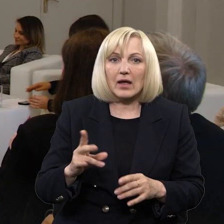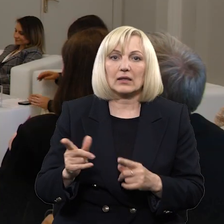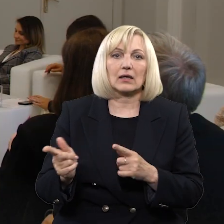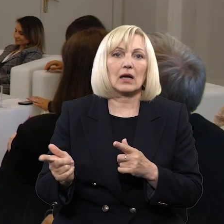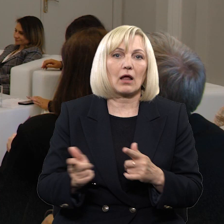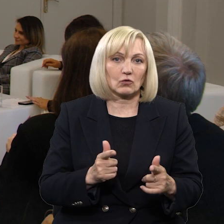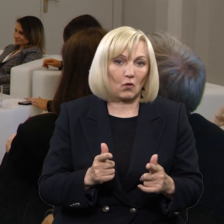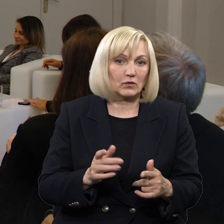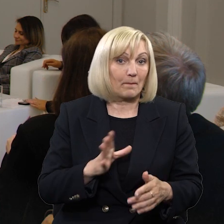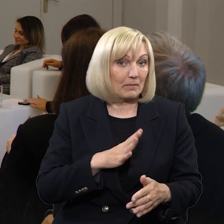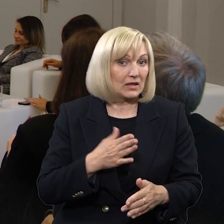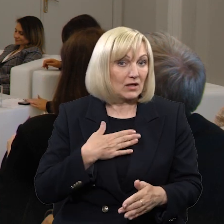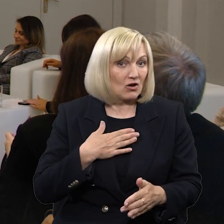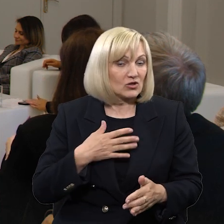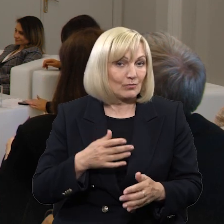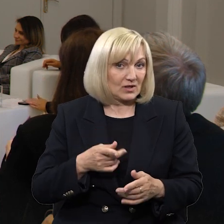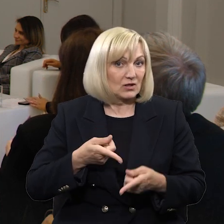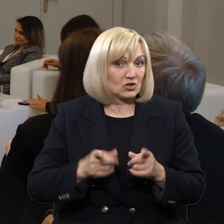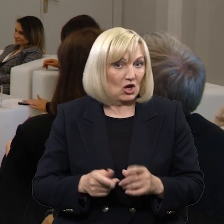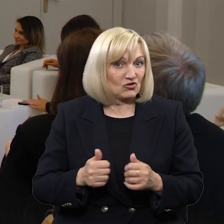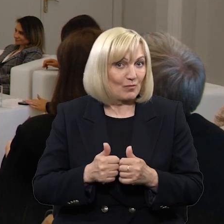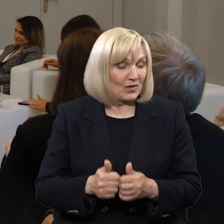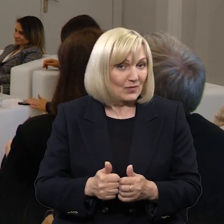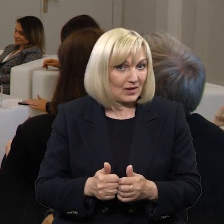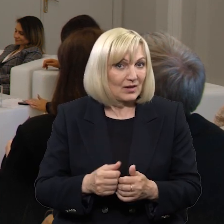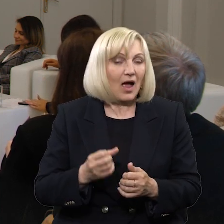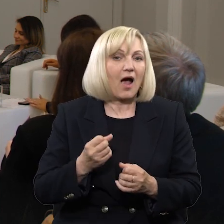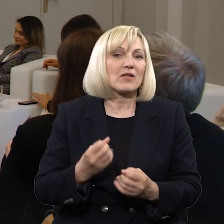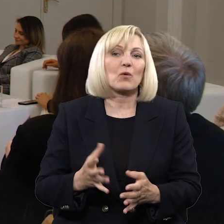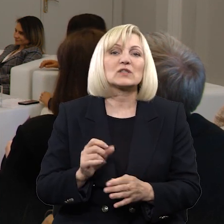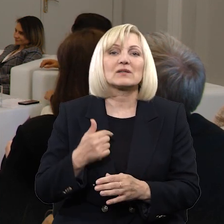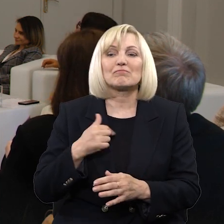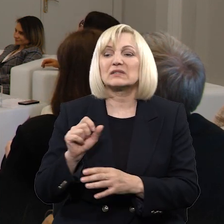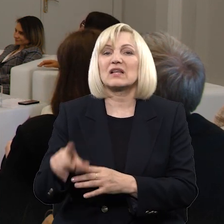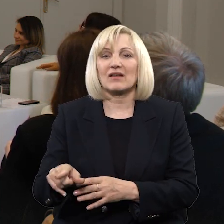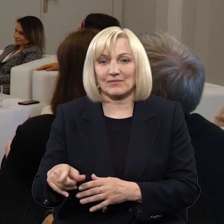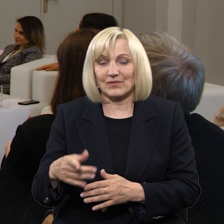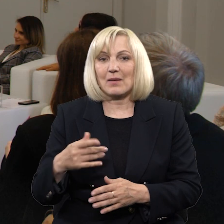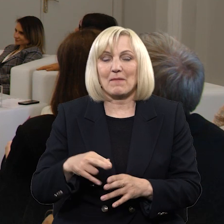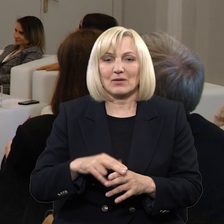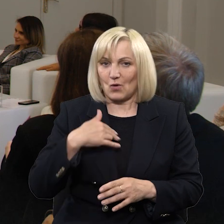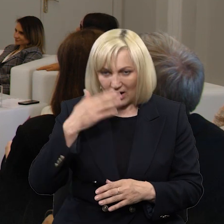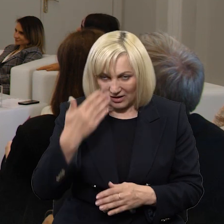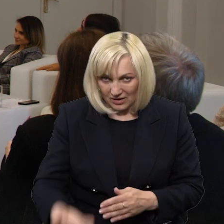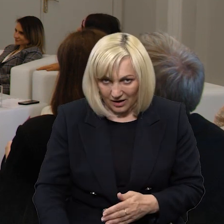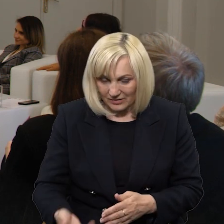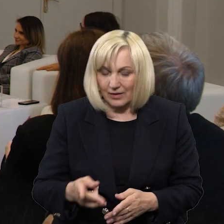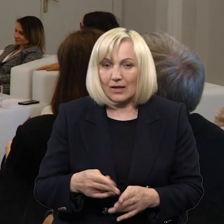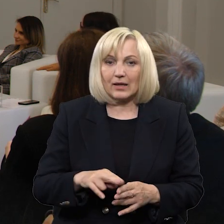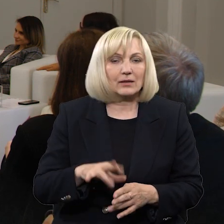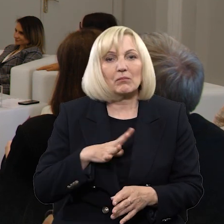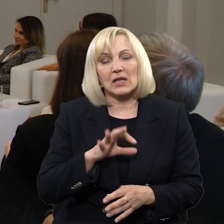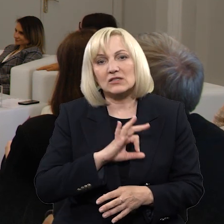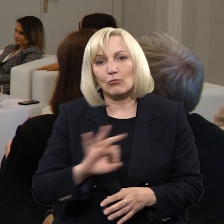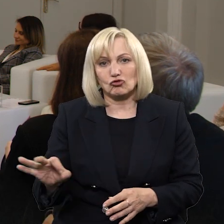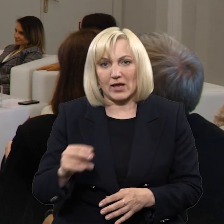готовность конечно быть нашим настоящим партнером они просто подрядной организации здесь просто кланяюсь пояс это была